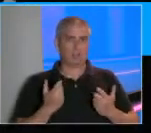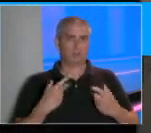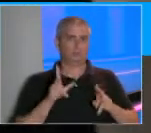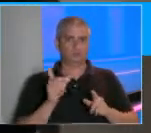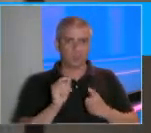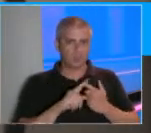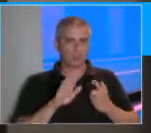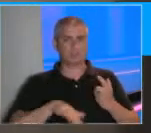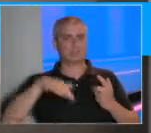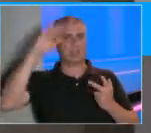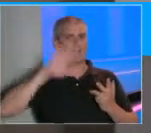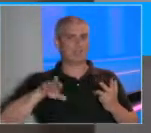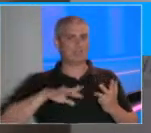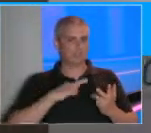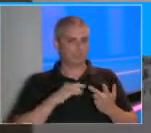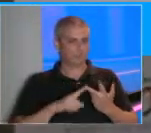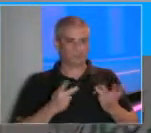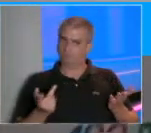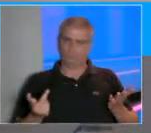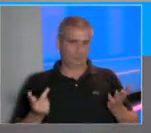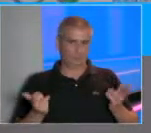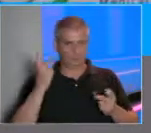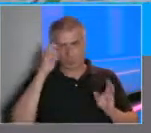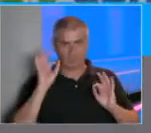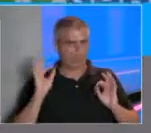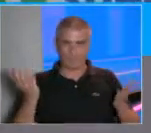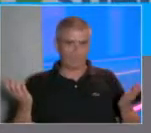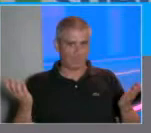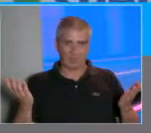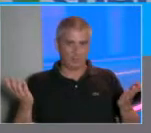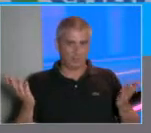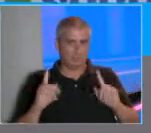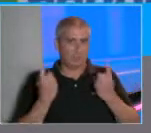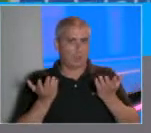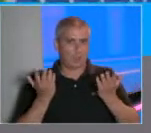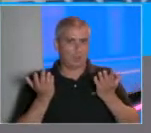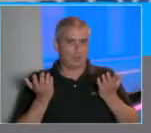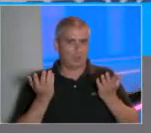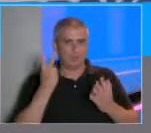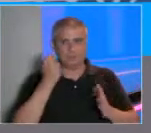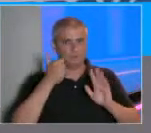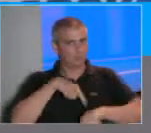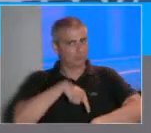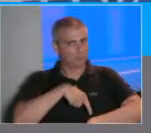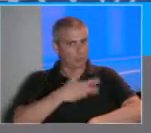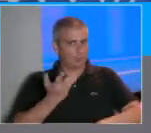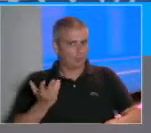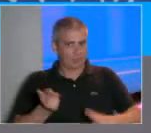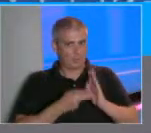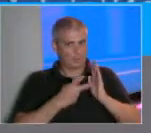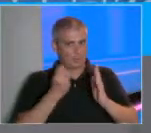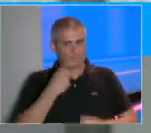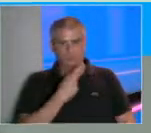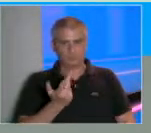זוגיות, לגדל את הילדים שלנו, זה לא נורמלי הסיפור הזה. מה קורה? 26 שעות, כן. המים